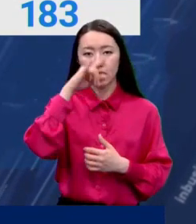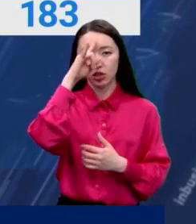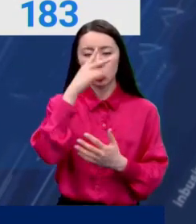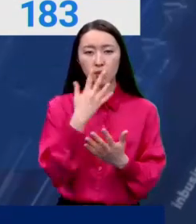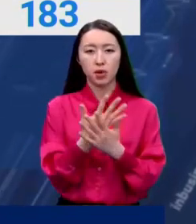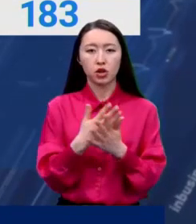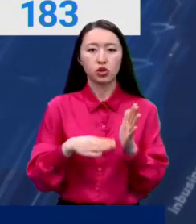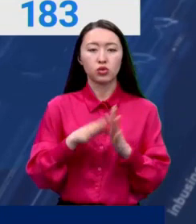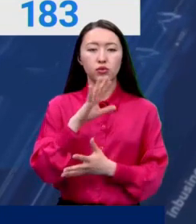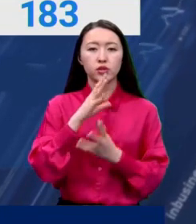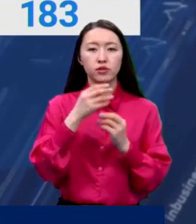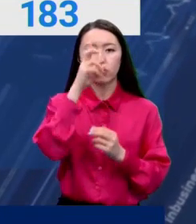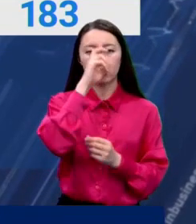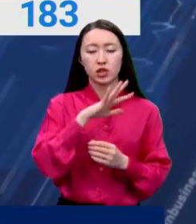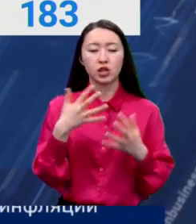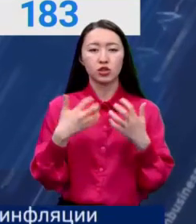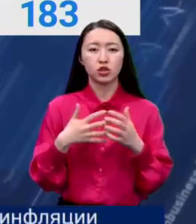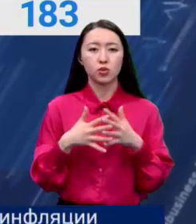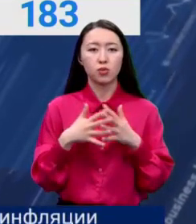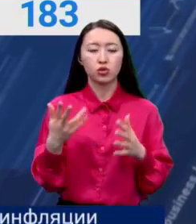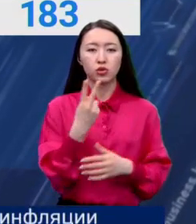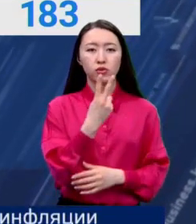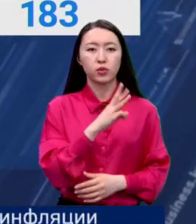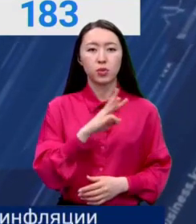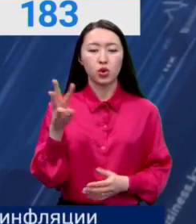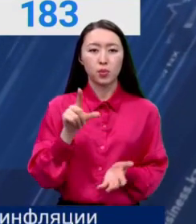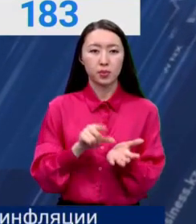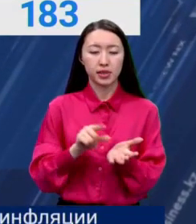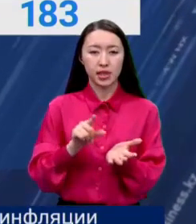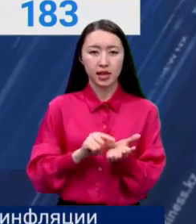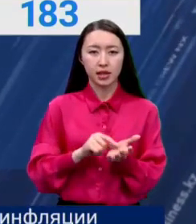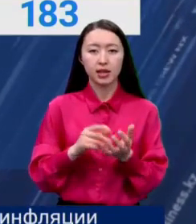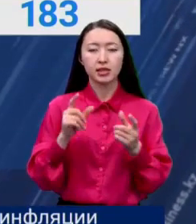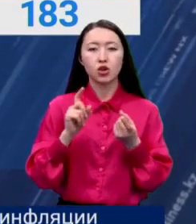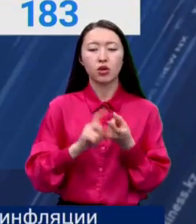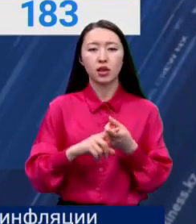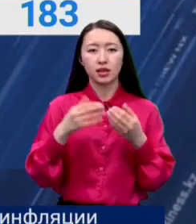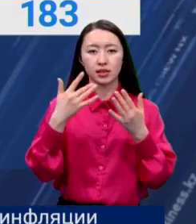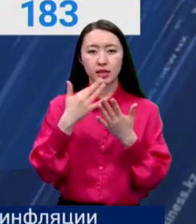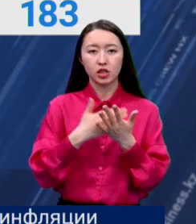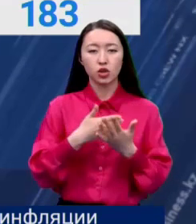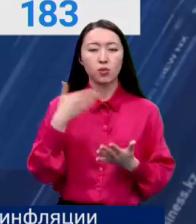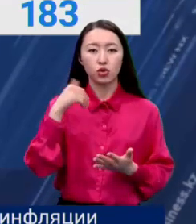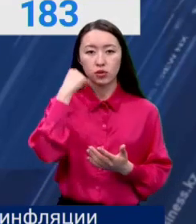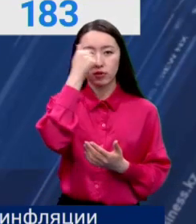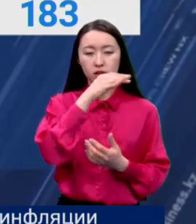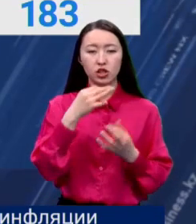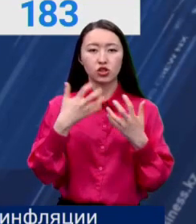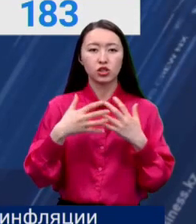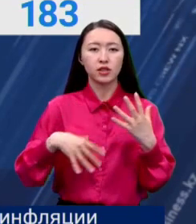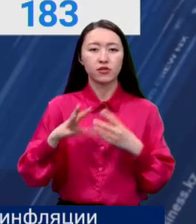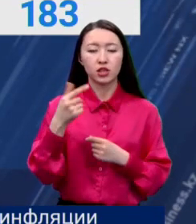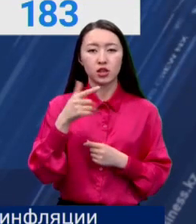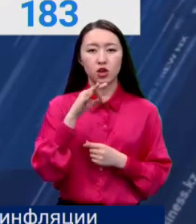показатели. Всего в стране насчитывается больше 2 миллионов пенсионеров. Согласно статистике прошлого года, из числа всех граждан